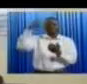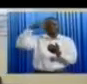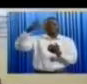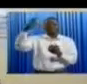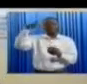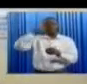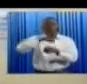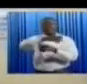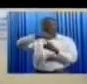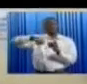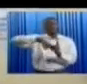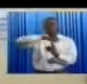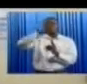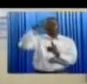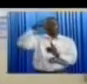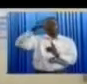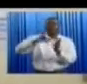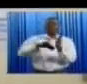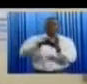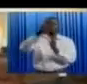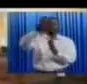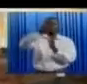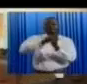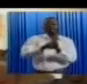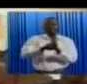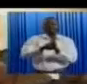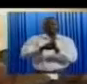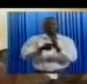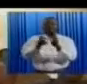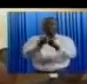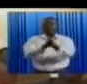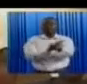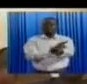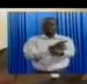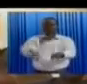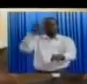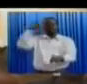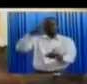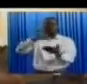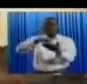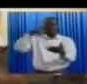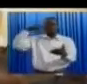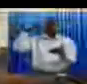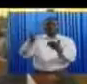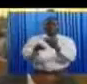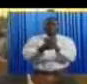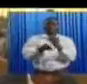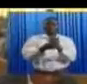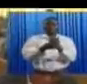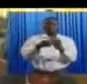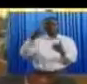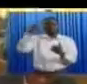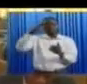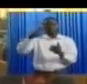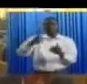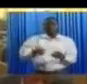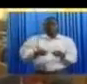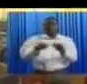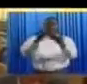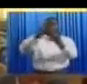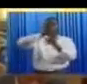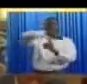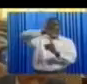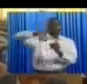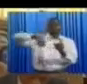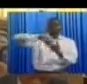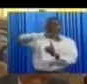en matière d'environnement pour le développement durable découle des conclusions des études économiques sur la contribution de l'environnement et des